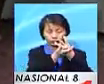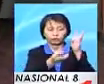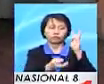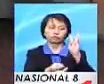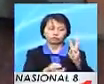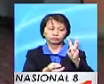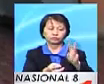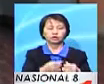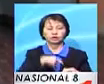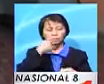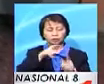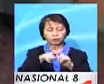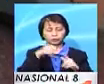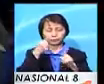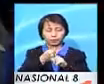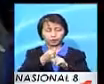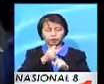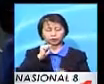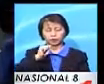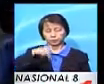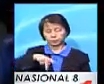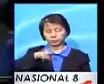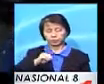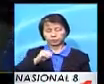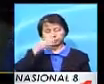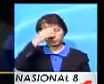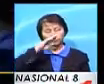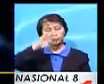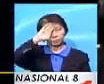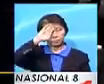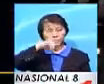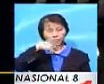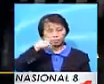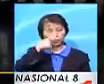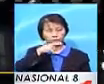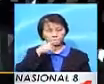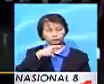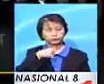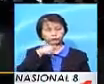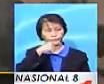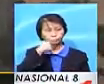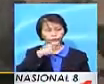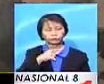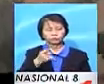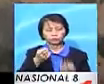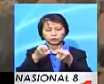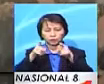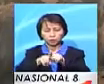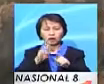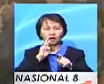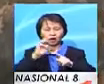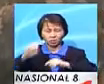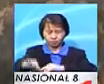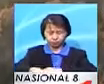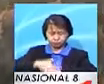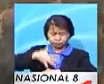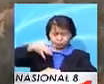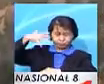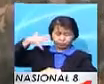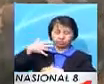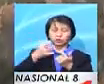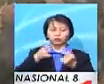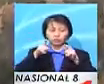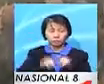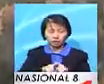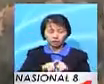Masyarakat. Menurut pengarah APM Perlis, Lieutenant Colonel PA Ishak Muhammad Razi, kejadian air pasang besar hanya